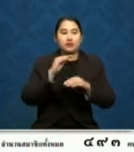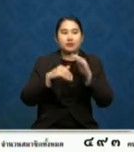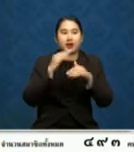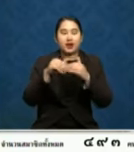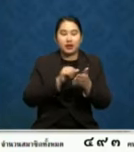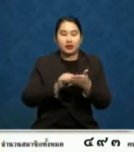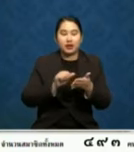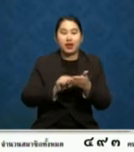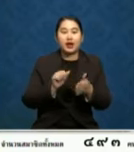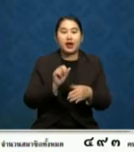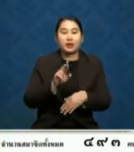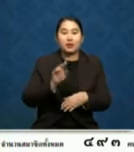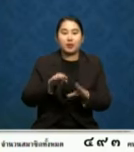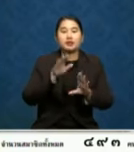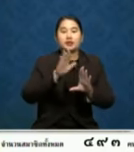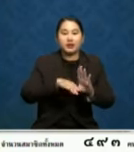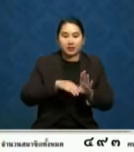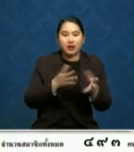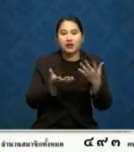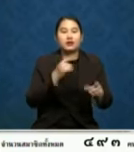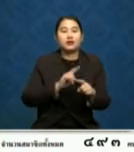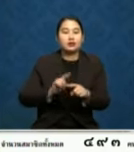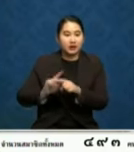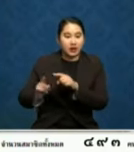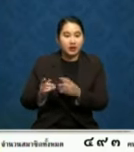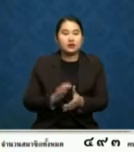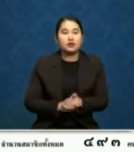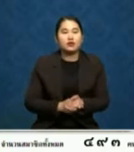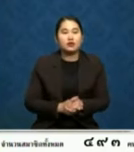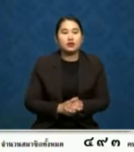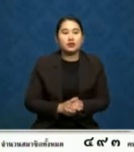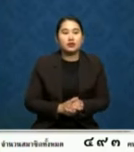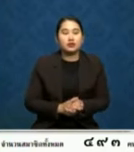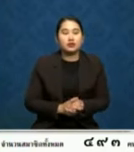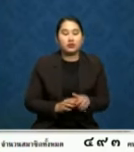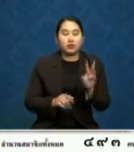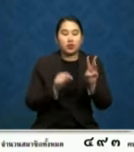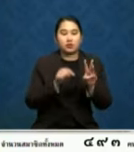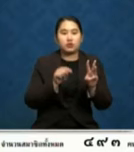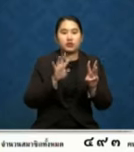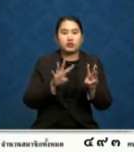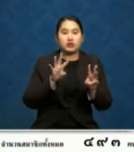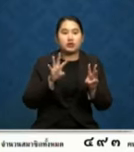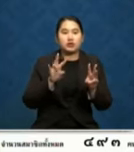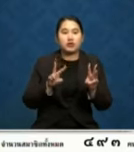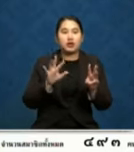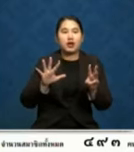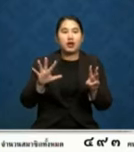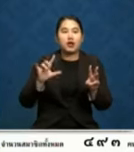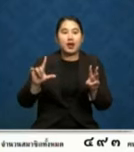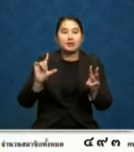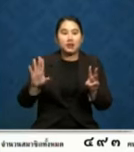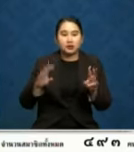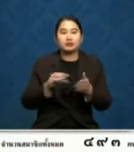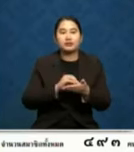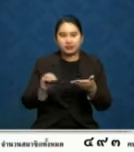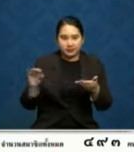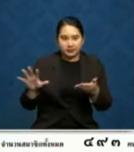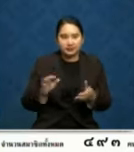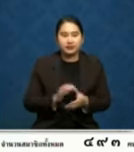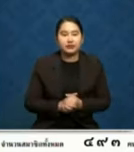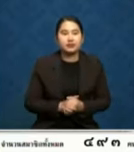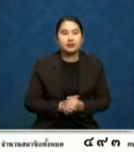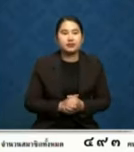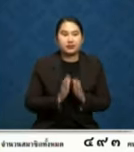ปรับปรุงระบบทะเบียนคาร์บอนเครดิตเอยอะไรอะไเอ่ยเนี่ยค่ะจำนวน 6.42 25ล้านบาทต้องตัดทิ้งค่ะท่าน